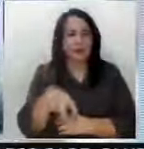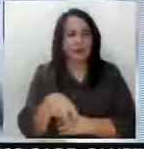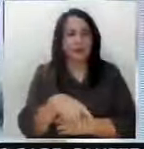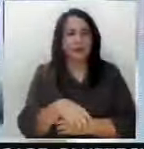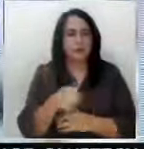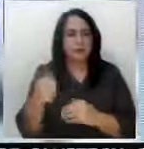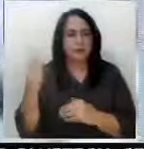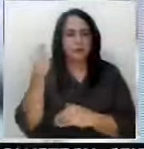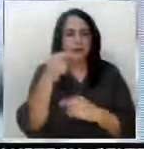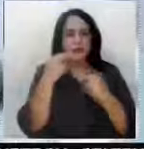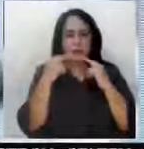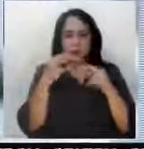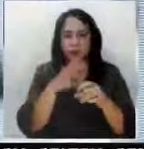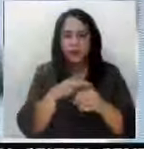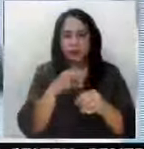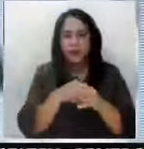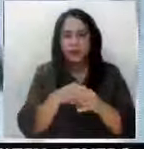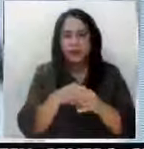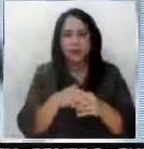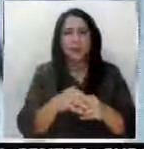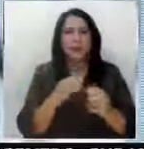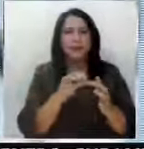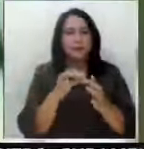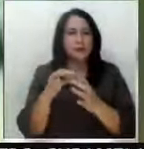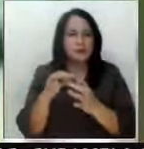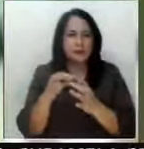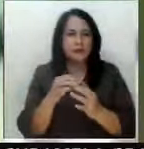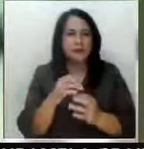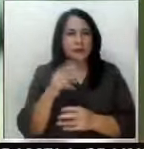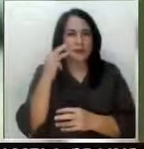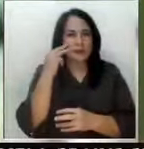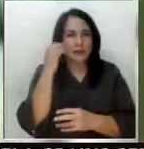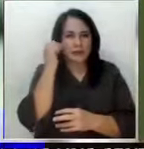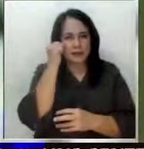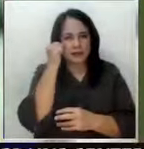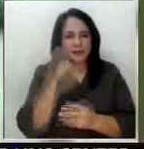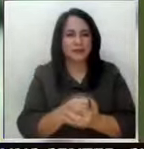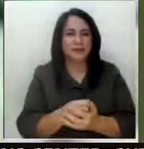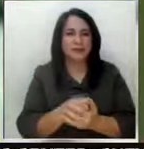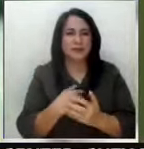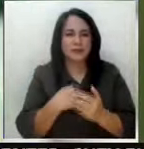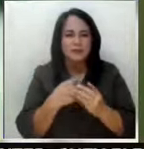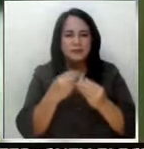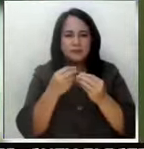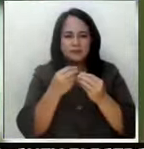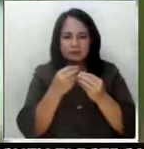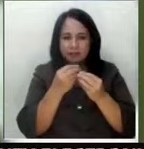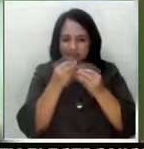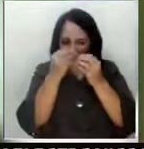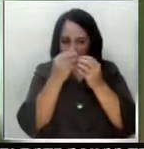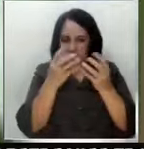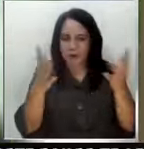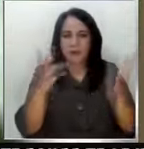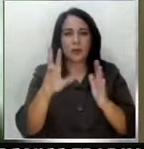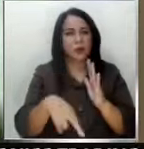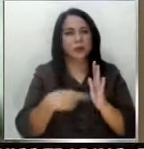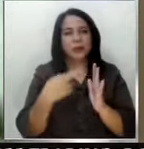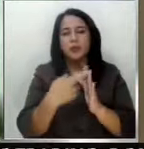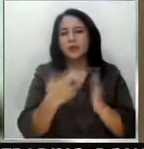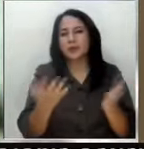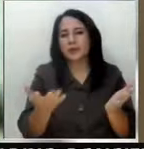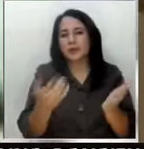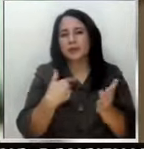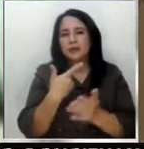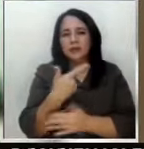News Programs and Specials Michelle Seva. This amplify kasi no our role no especially our GMA